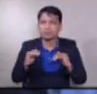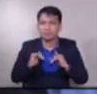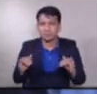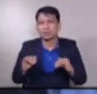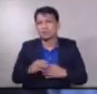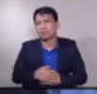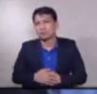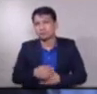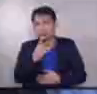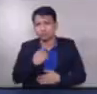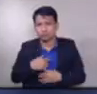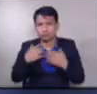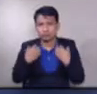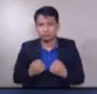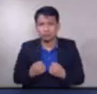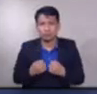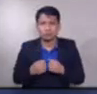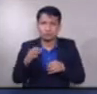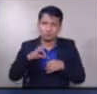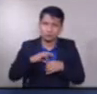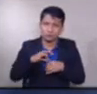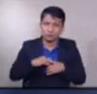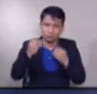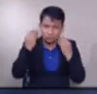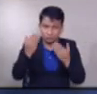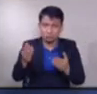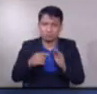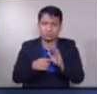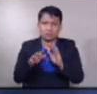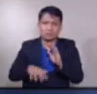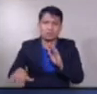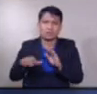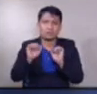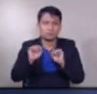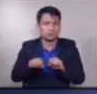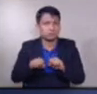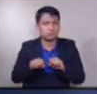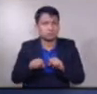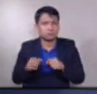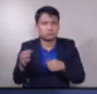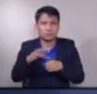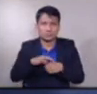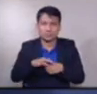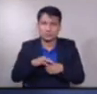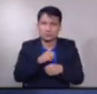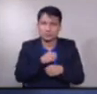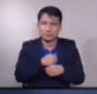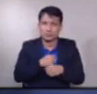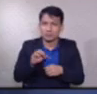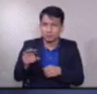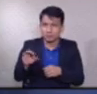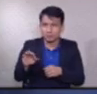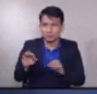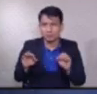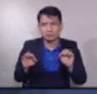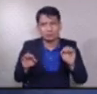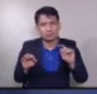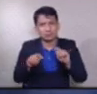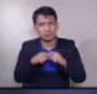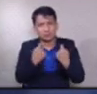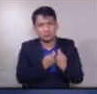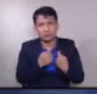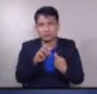We are a strong voting population. And hindi lang po yun saklaw ng lumad ng 19 tribes at ng 13 tribes ng